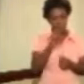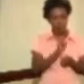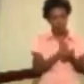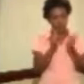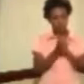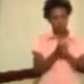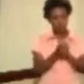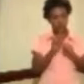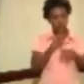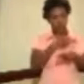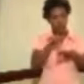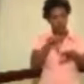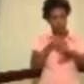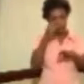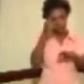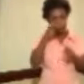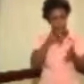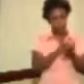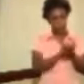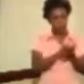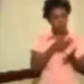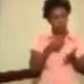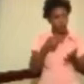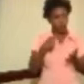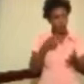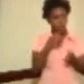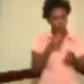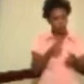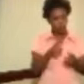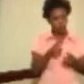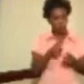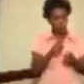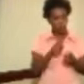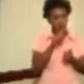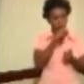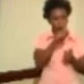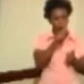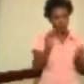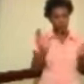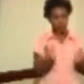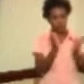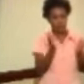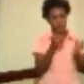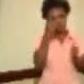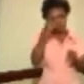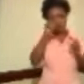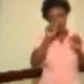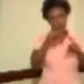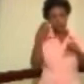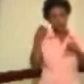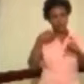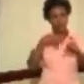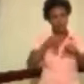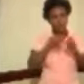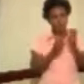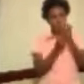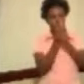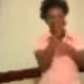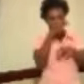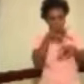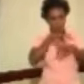c'est normal que y a battre bravo, c'est nous-mêmes qui pour nous-mêmes dégager nous, pour nous faire en sorte que, sans